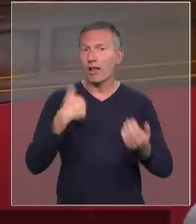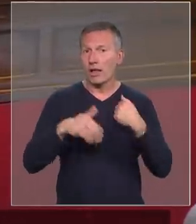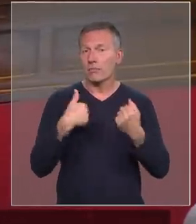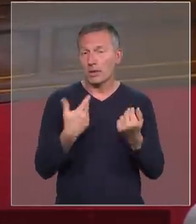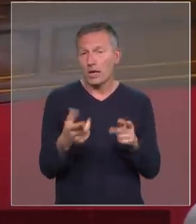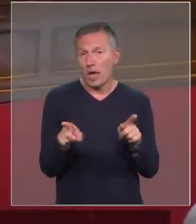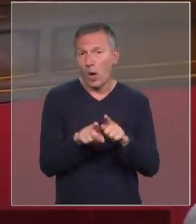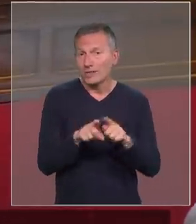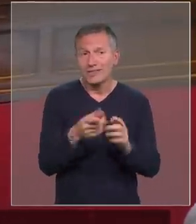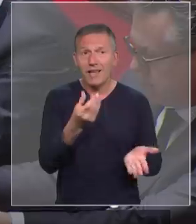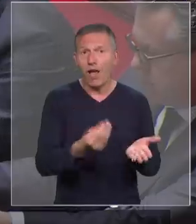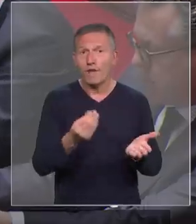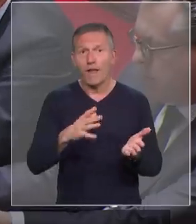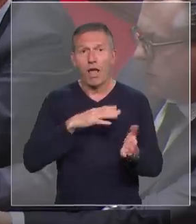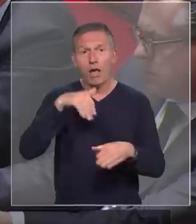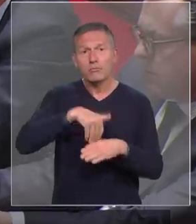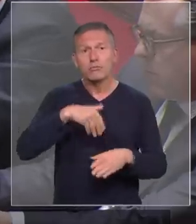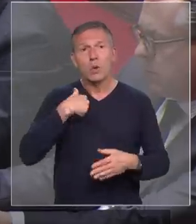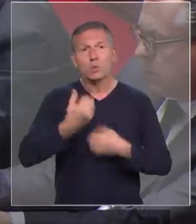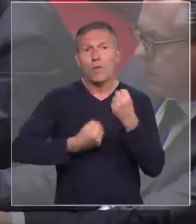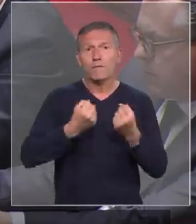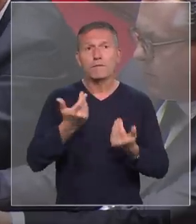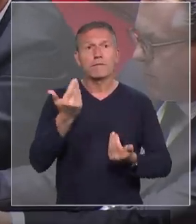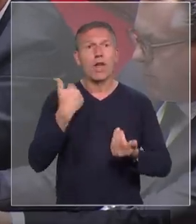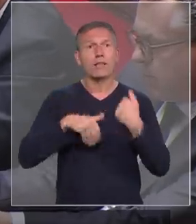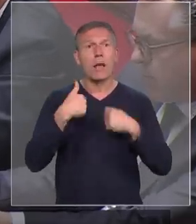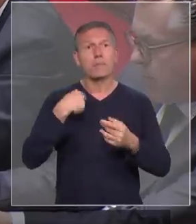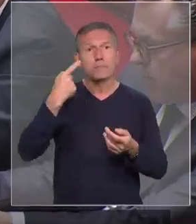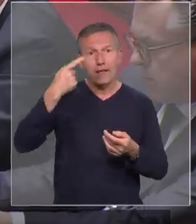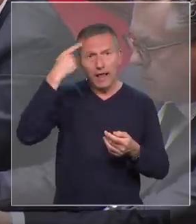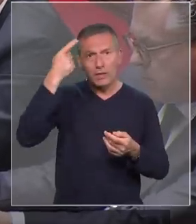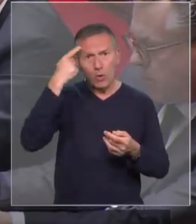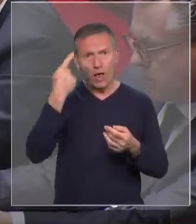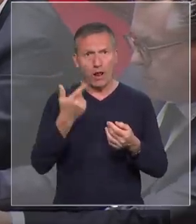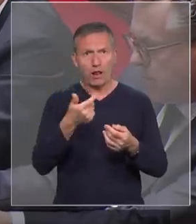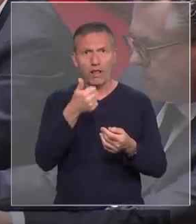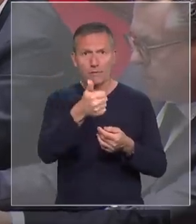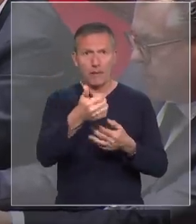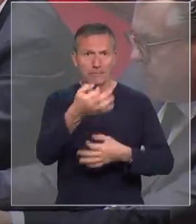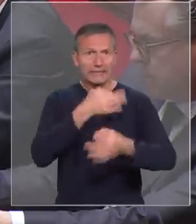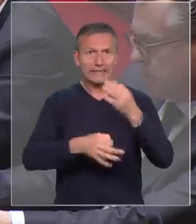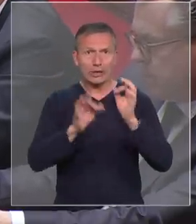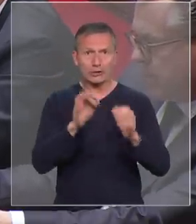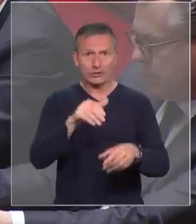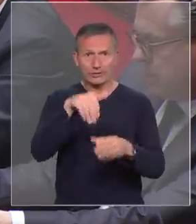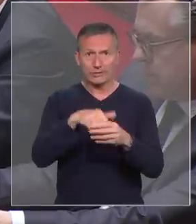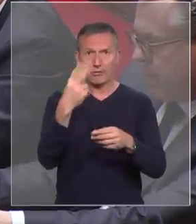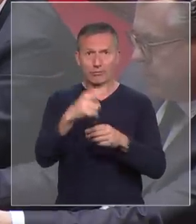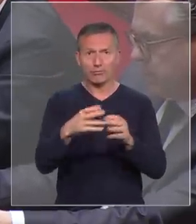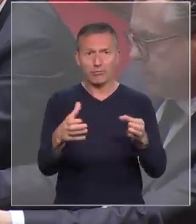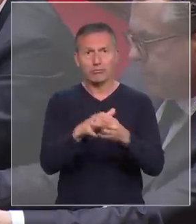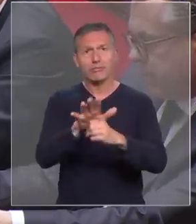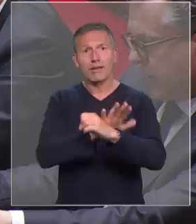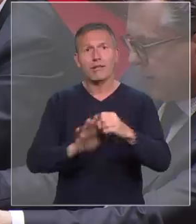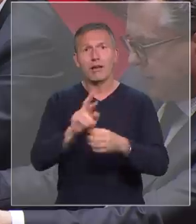aussi les enfants qui souffrent de handicap intellectuel, ceux auxquels vous faites allusion dans votre